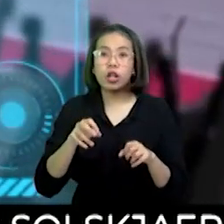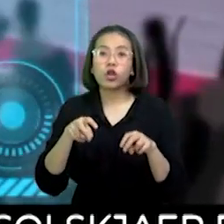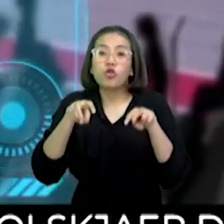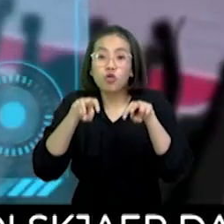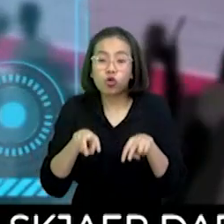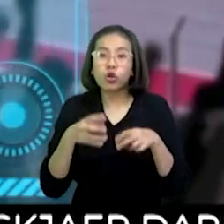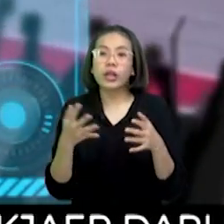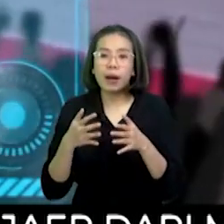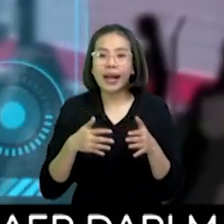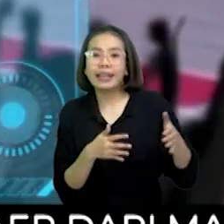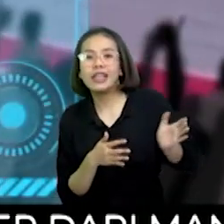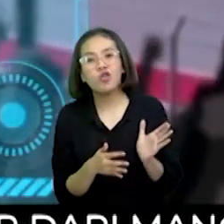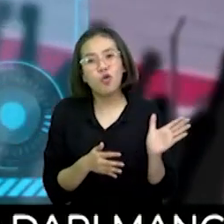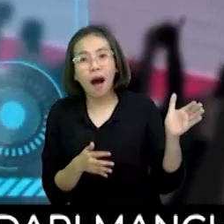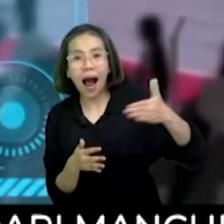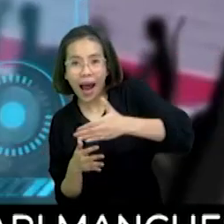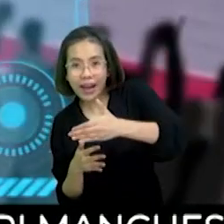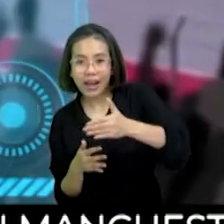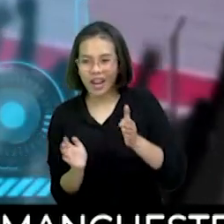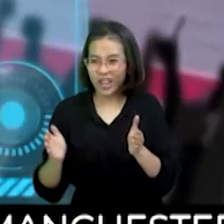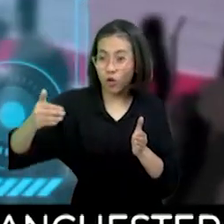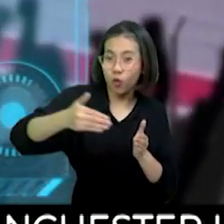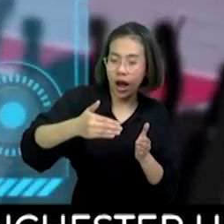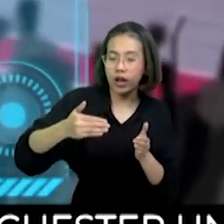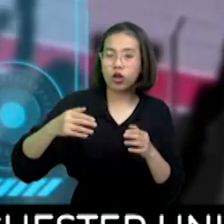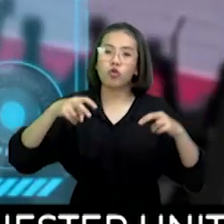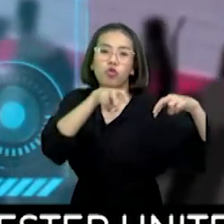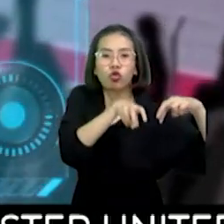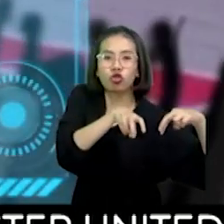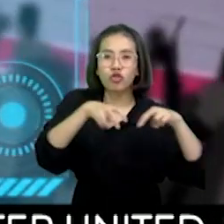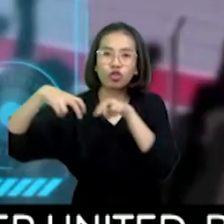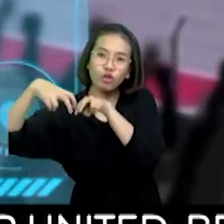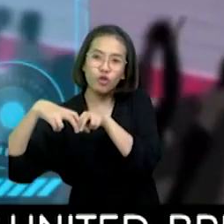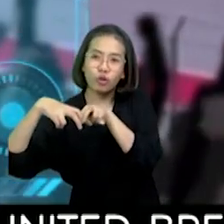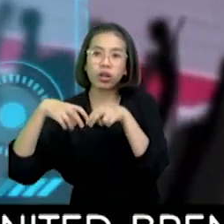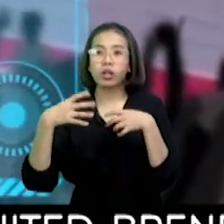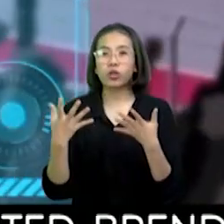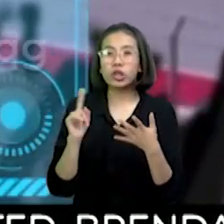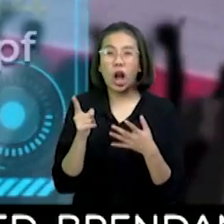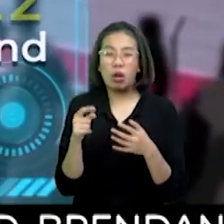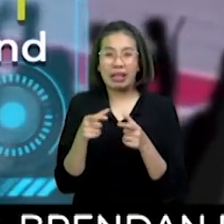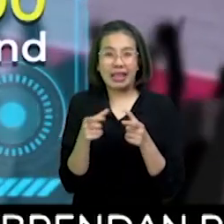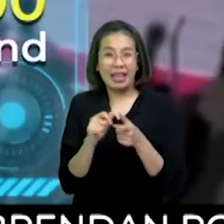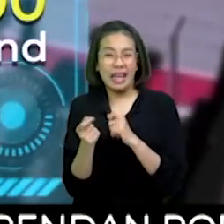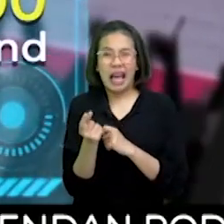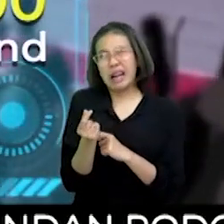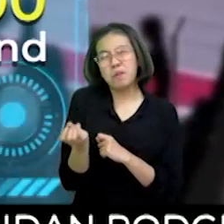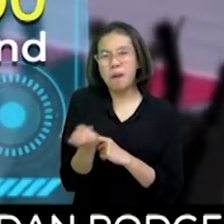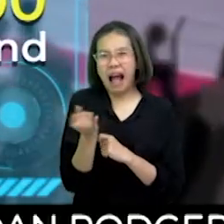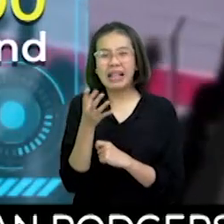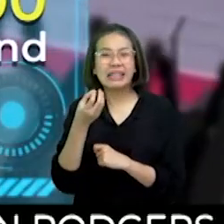depan tikungan 15 serta dekat tikungan ke-17. Sementara harga tiket yang sedikit lebih mahal, yakni